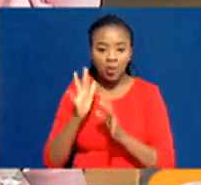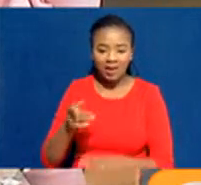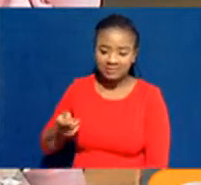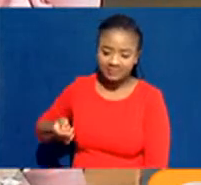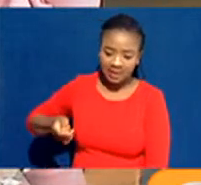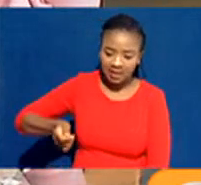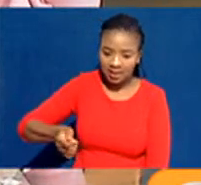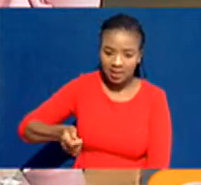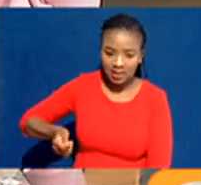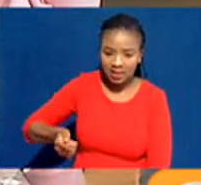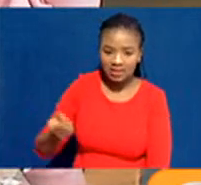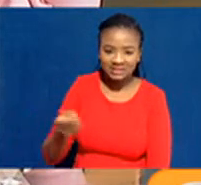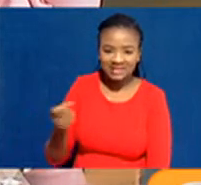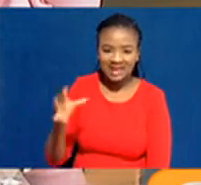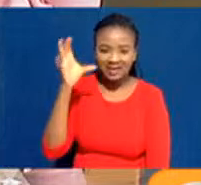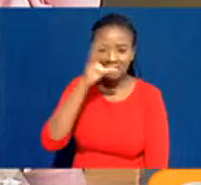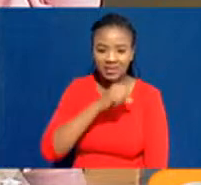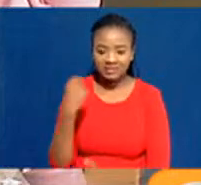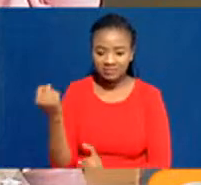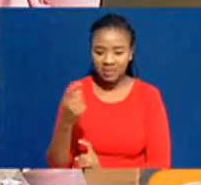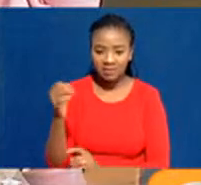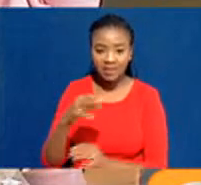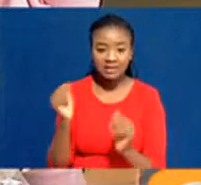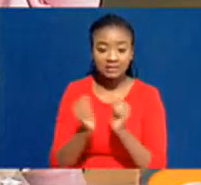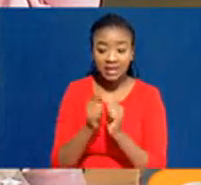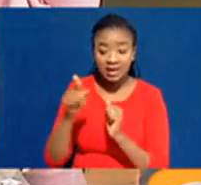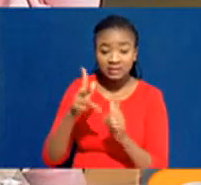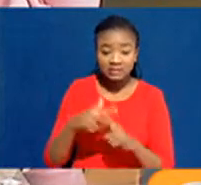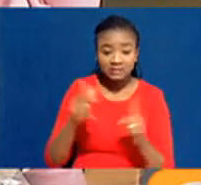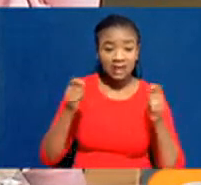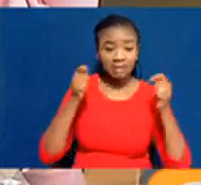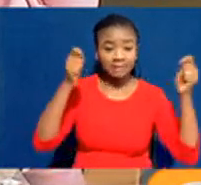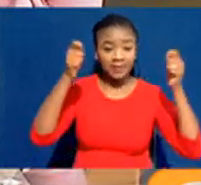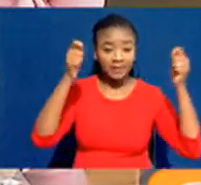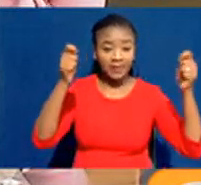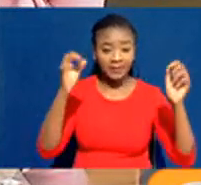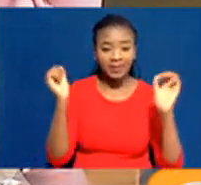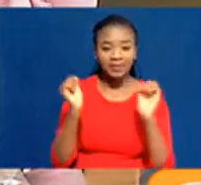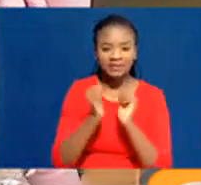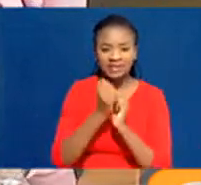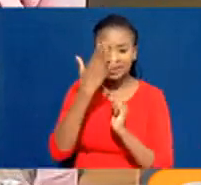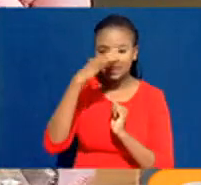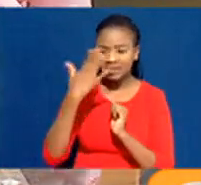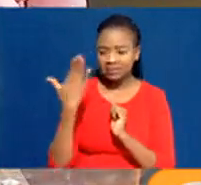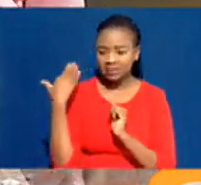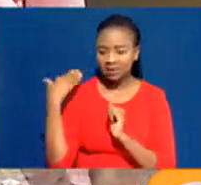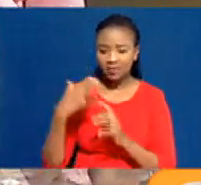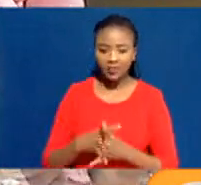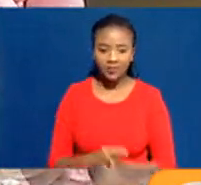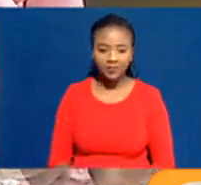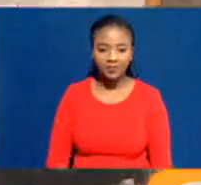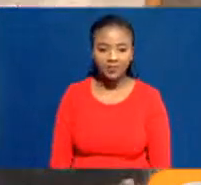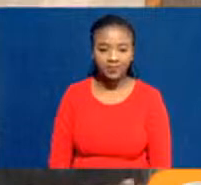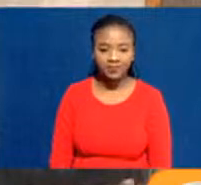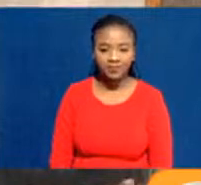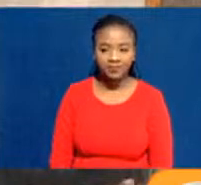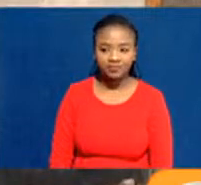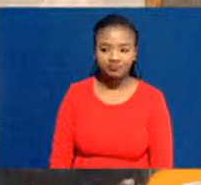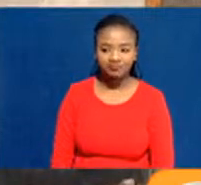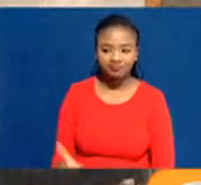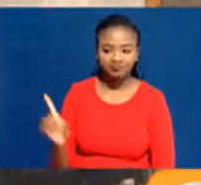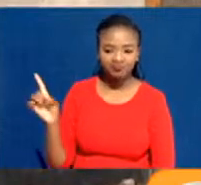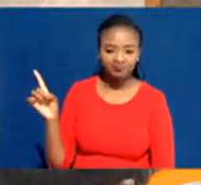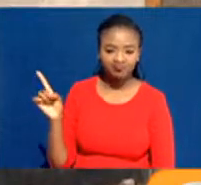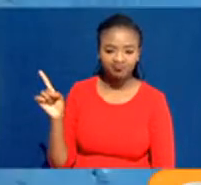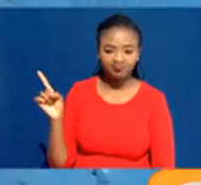kumi. Mgomo huo ambao ulianza siku kumi zilizopita imelemaza shughuli za chuo hicho. Katika chuo cha mafunzo